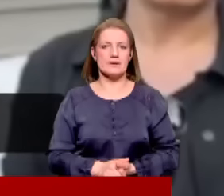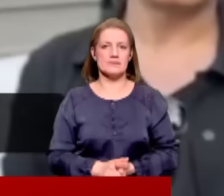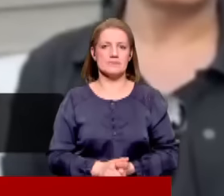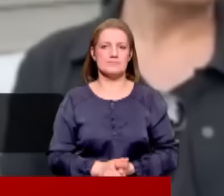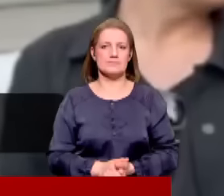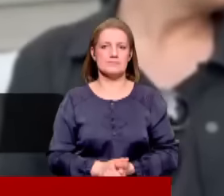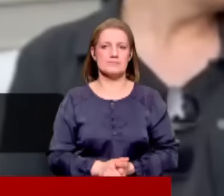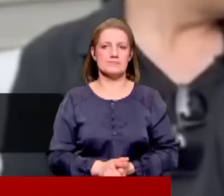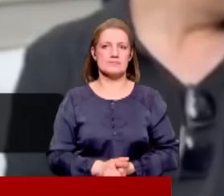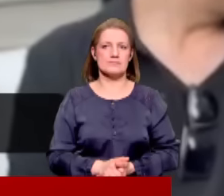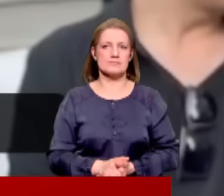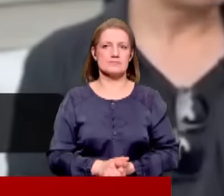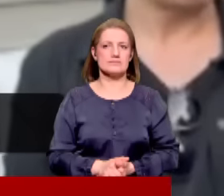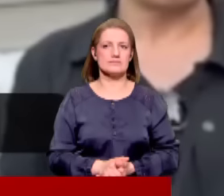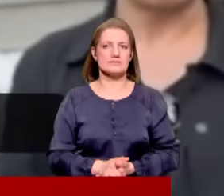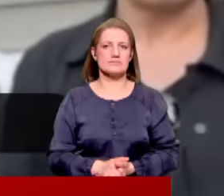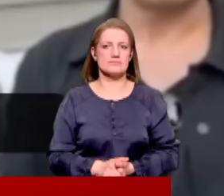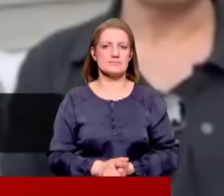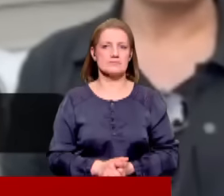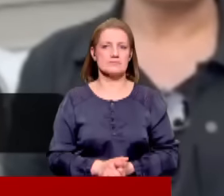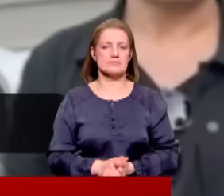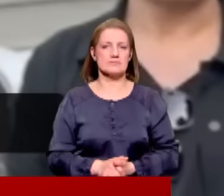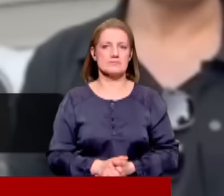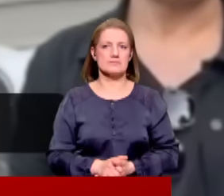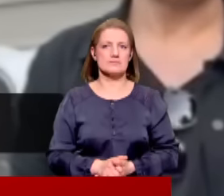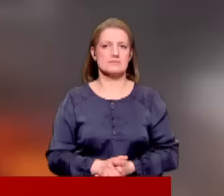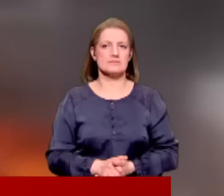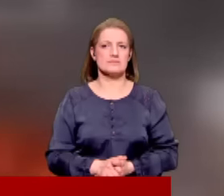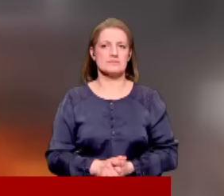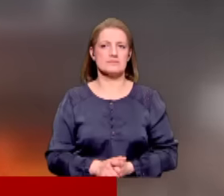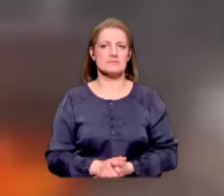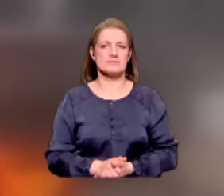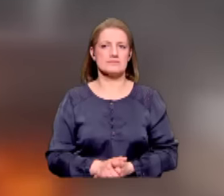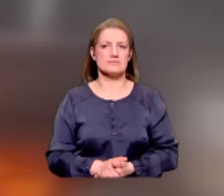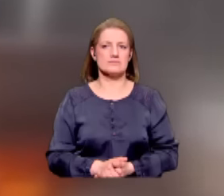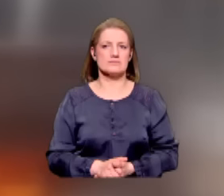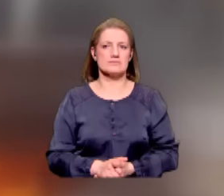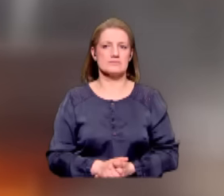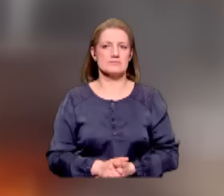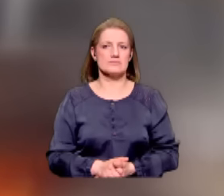Yani nerede yakalandı bilmiyorum işte açıkçası. Ama 6 kişi şu an gözaltında.